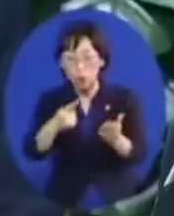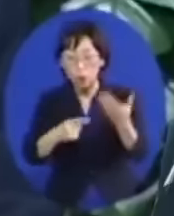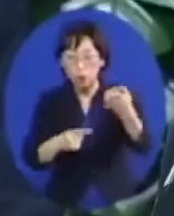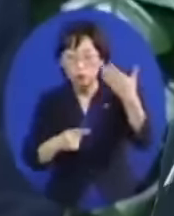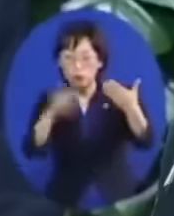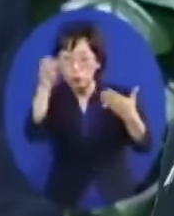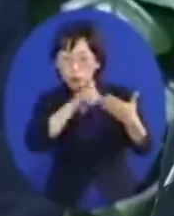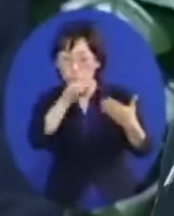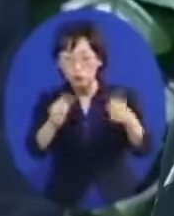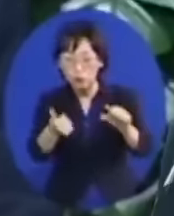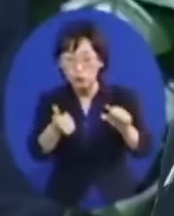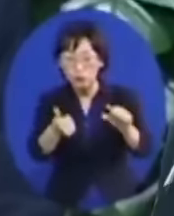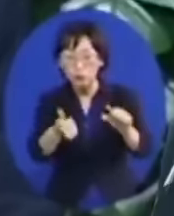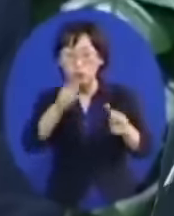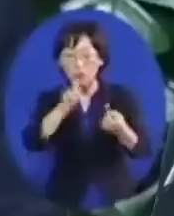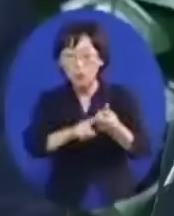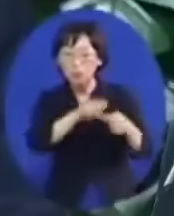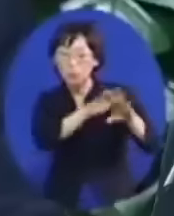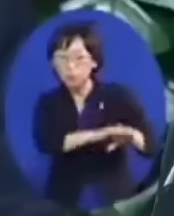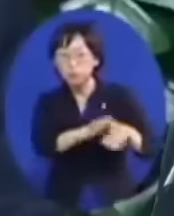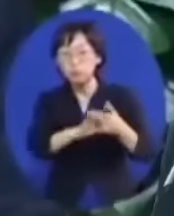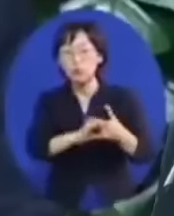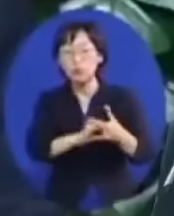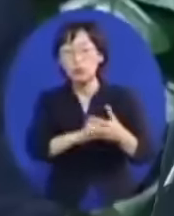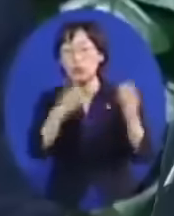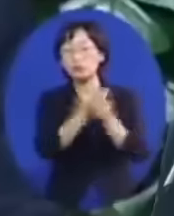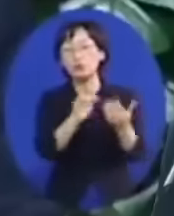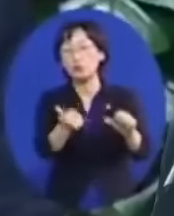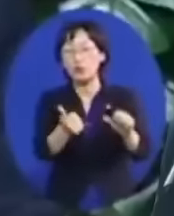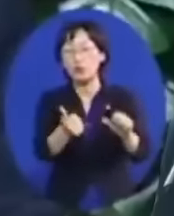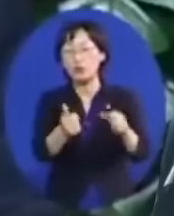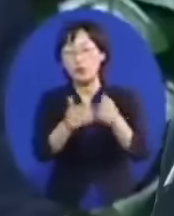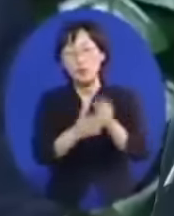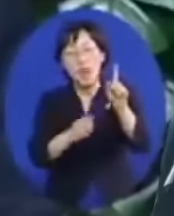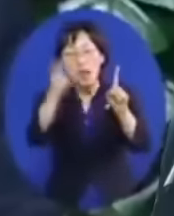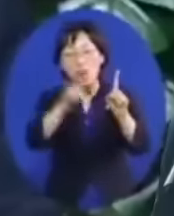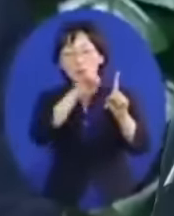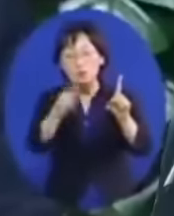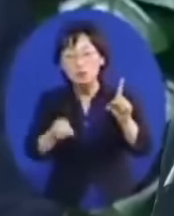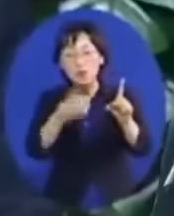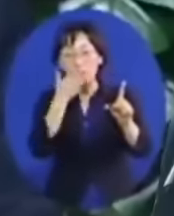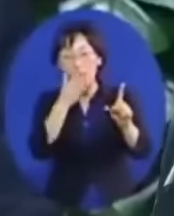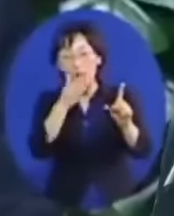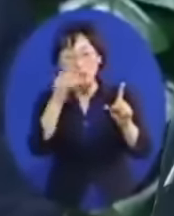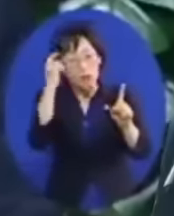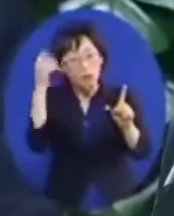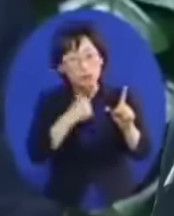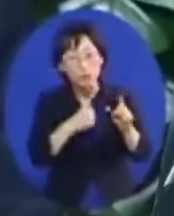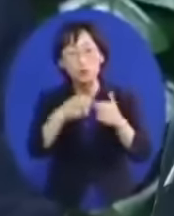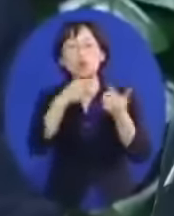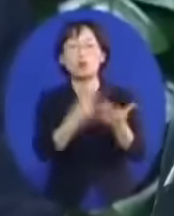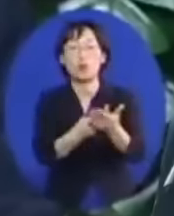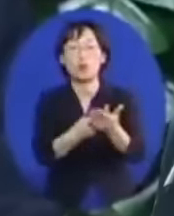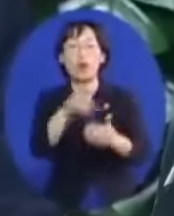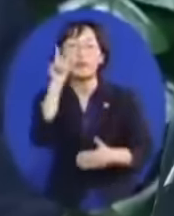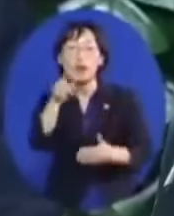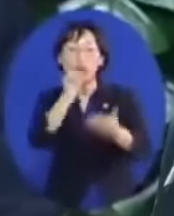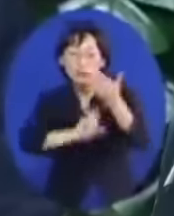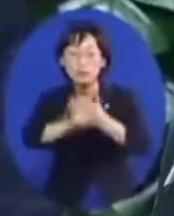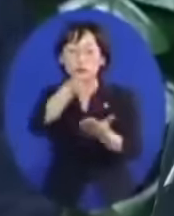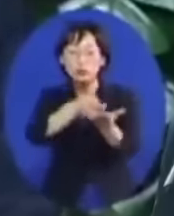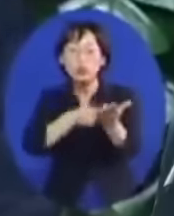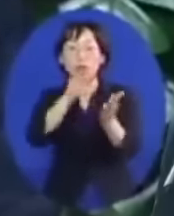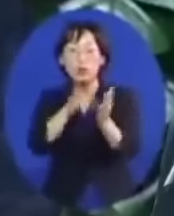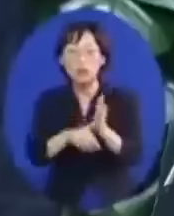죽는데 그대로 내버리면 100% 죽으니까 1%의 가능성을 가지고서 병원에 입원했는데 내일 아침 수술할